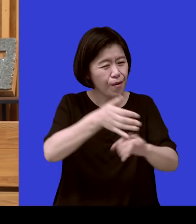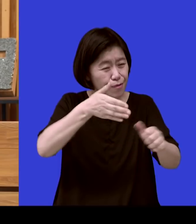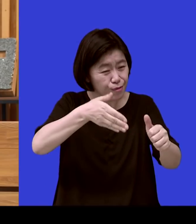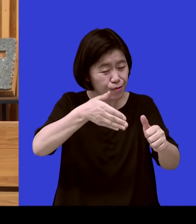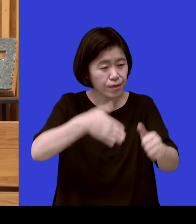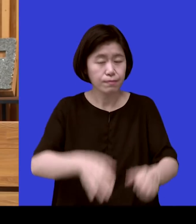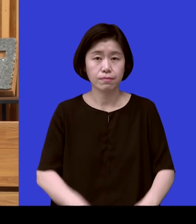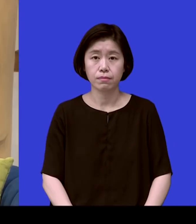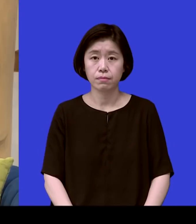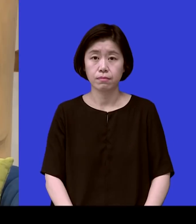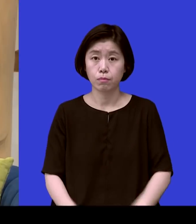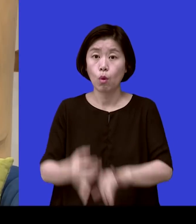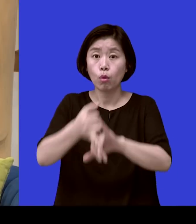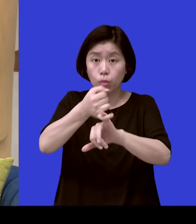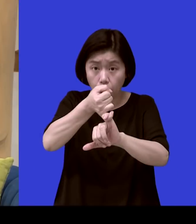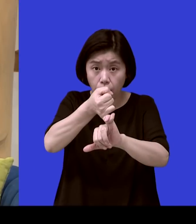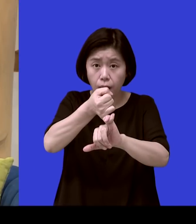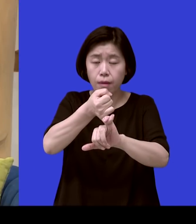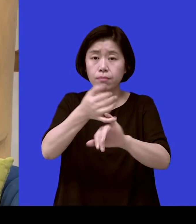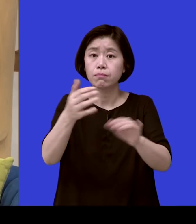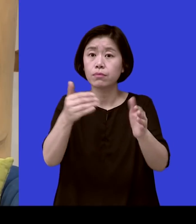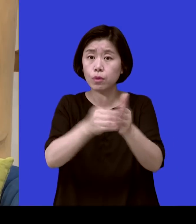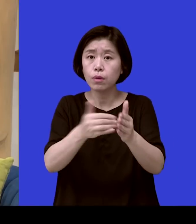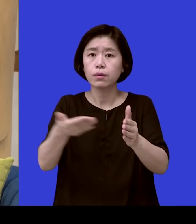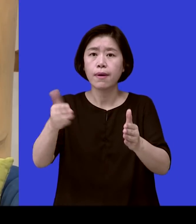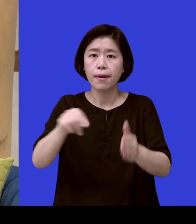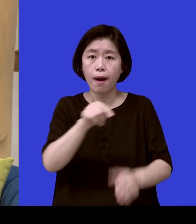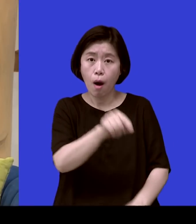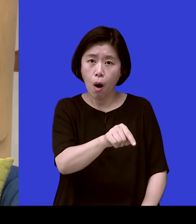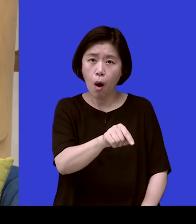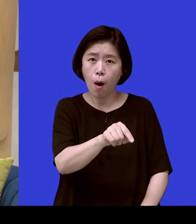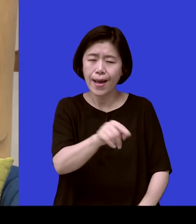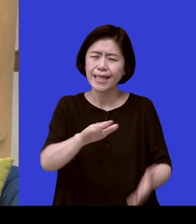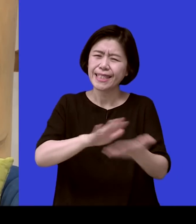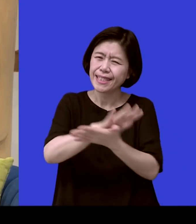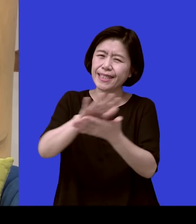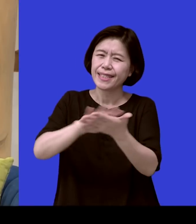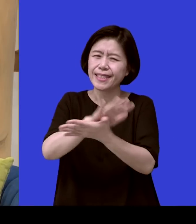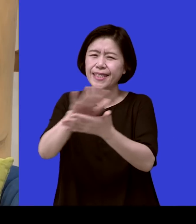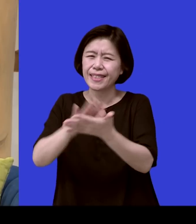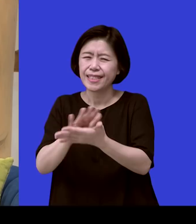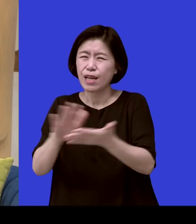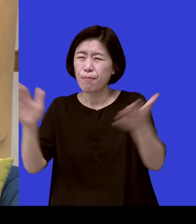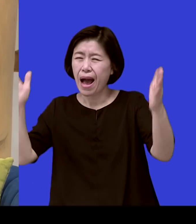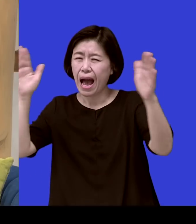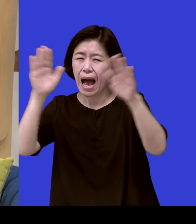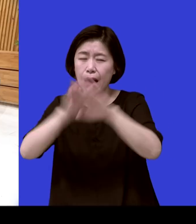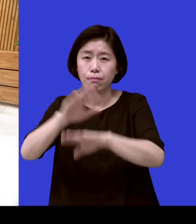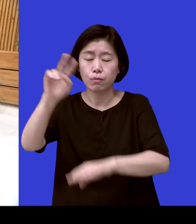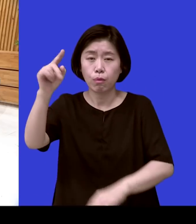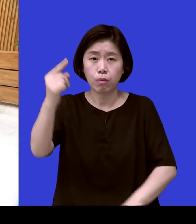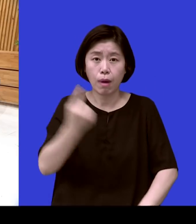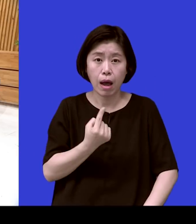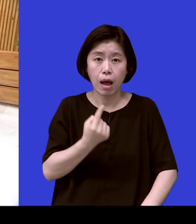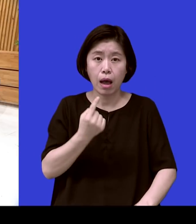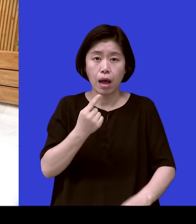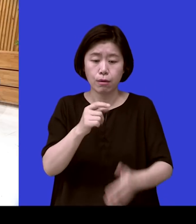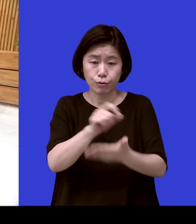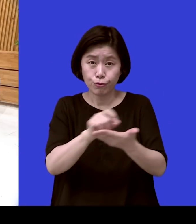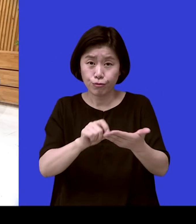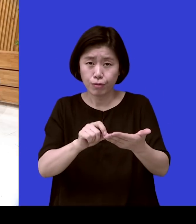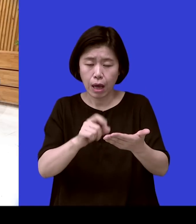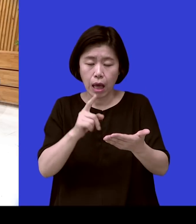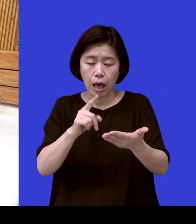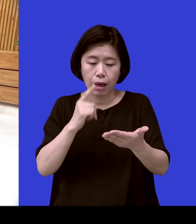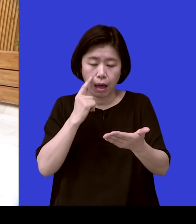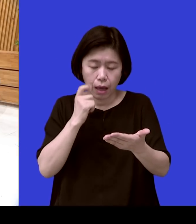숙제는 해가기로 했는데 막 밤에 늦게 놀다 집에 늦게 들어와서는 네. 막 꼬박꼬박 졸면서 하는 거죠. 억지로 아니면 하는 거예요.